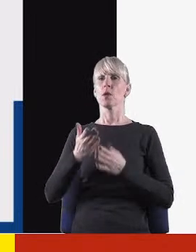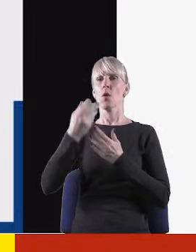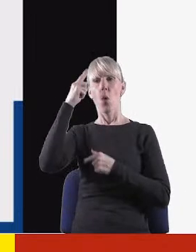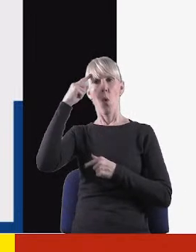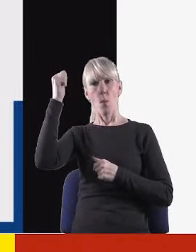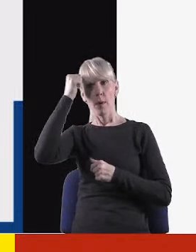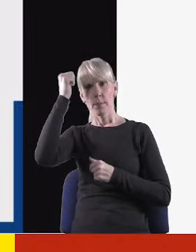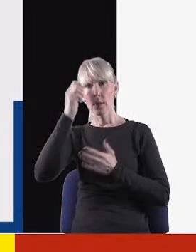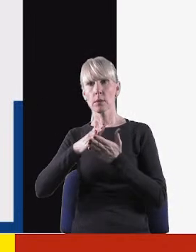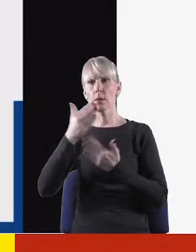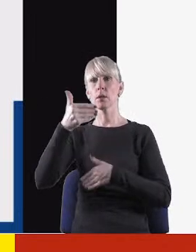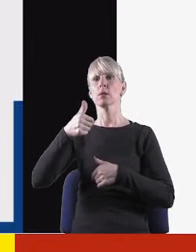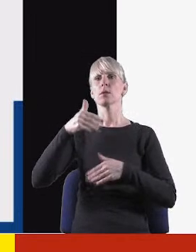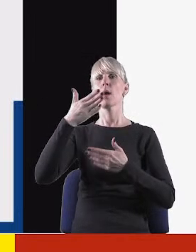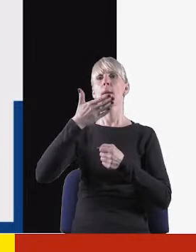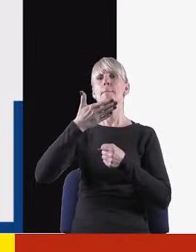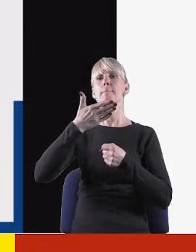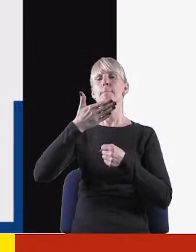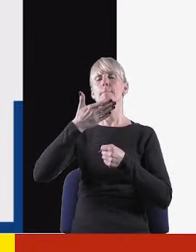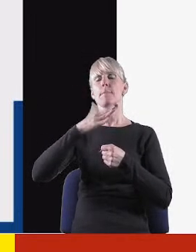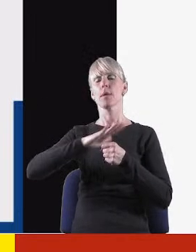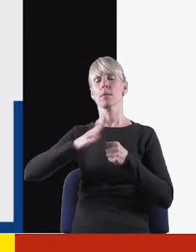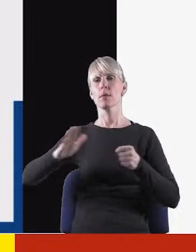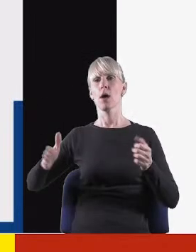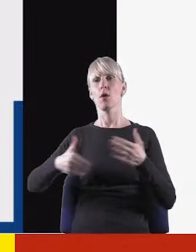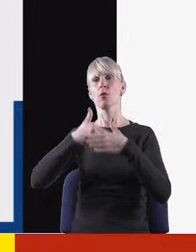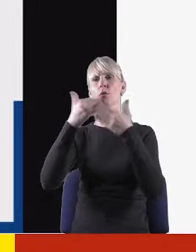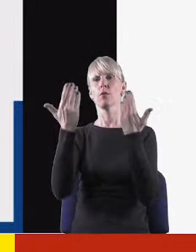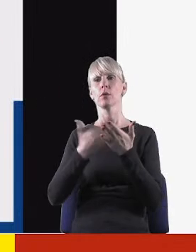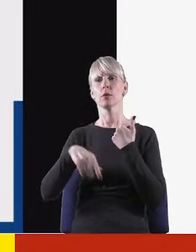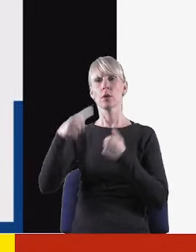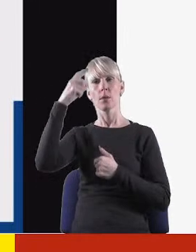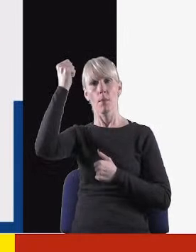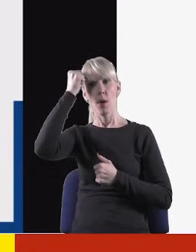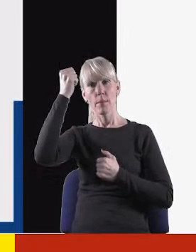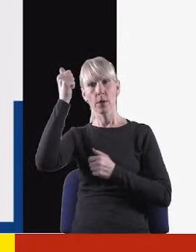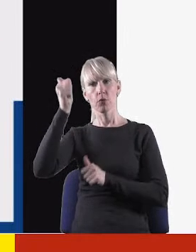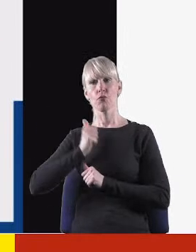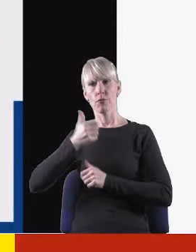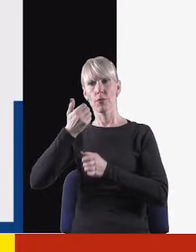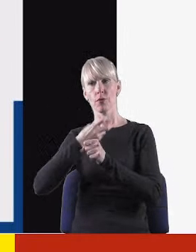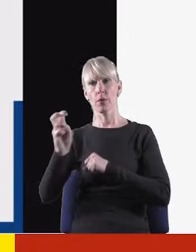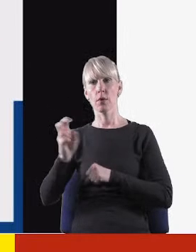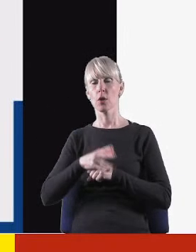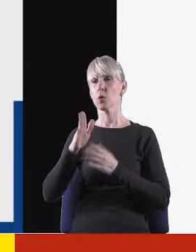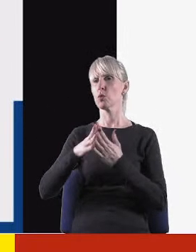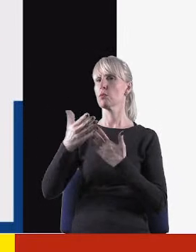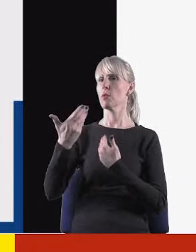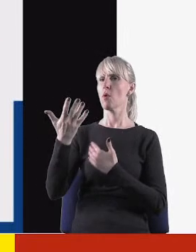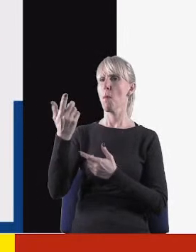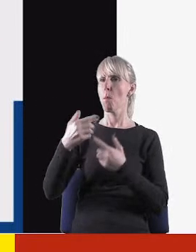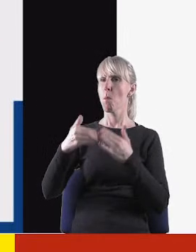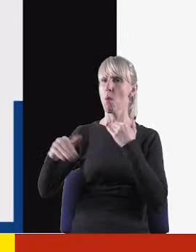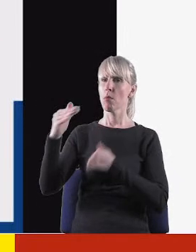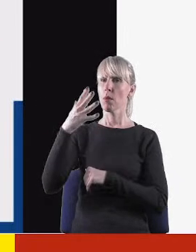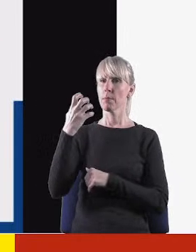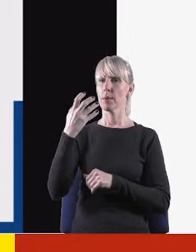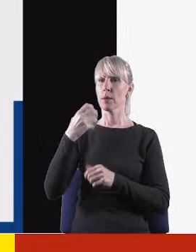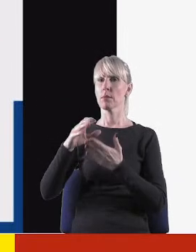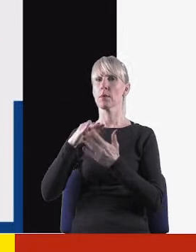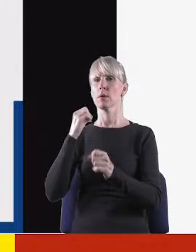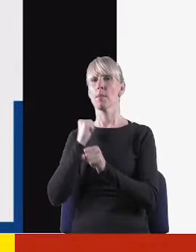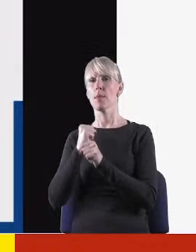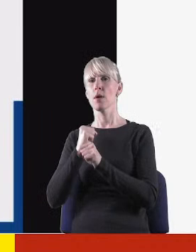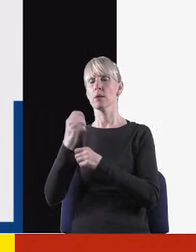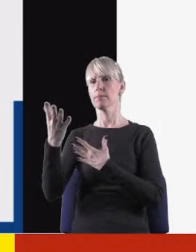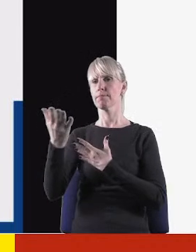Narodowy Dzień Pamięci Żołnierzy Wyklętych, to ponad 200 prac, które spłynęło do nas. Natomiast nowy konkurs